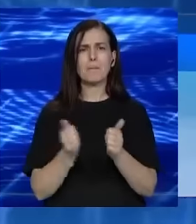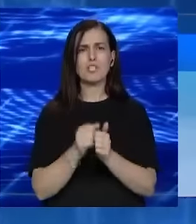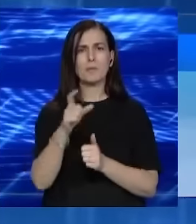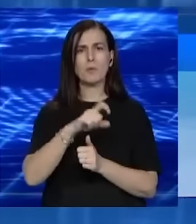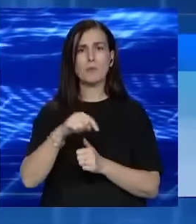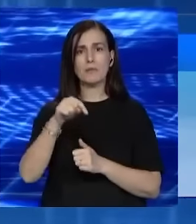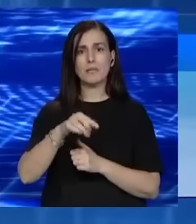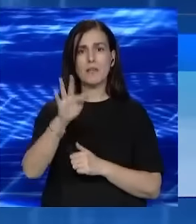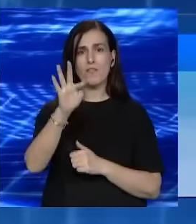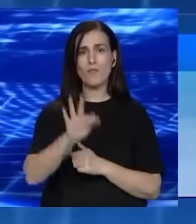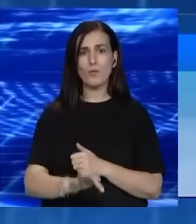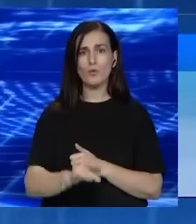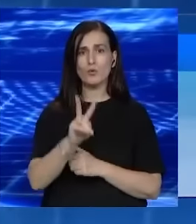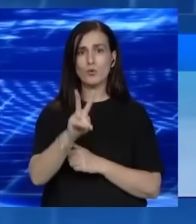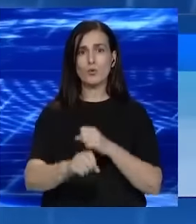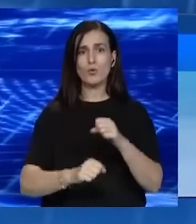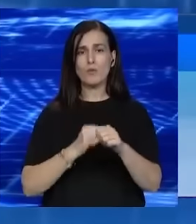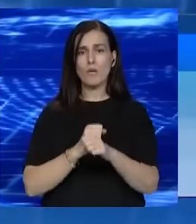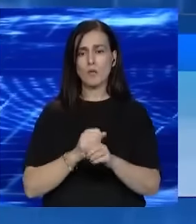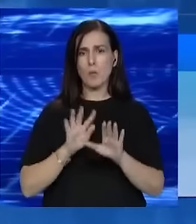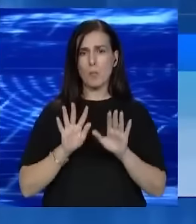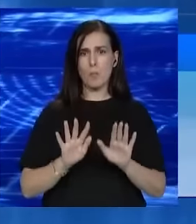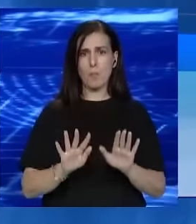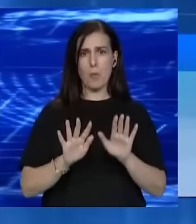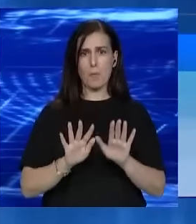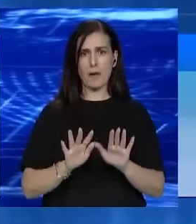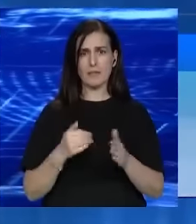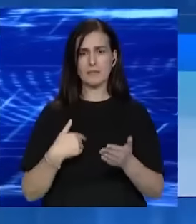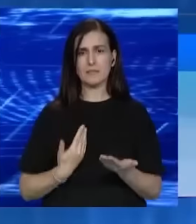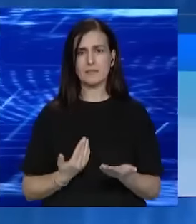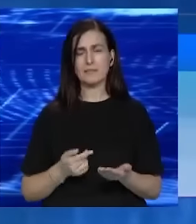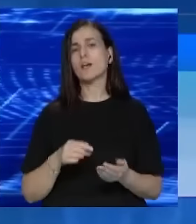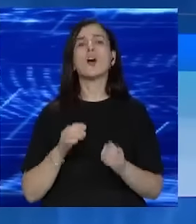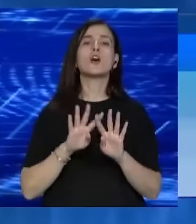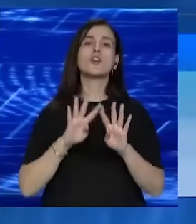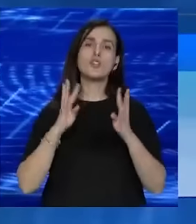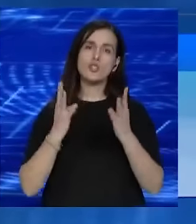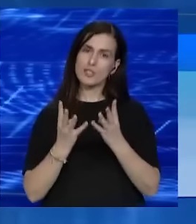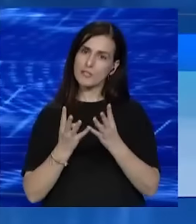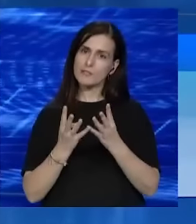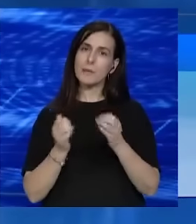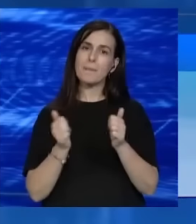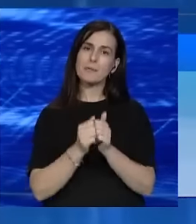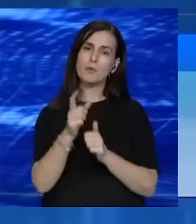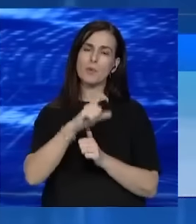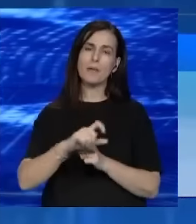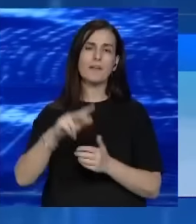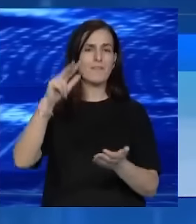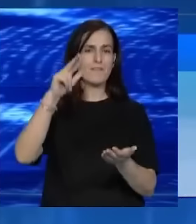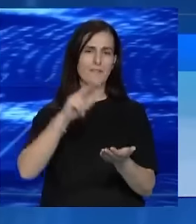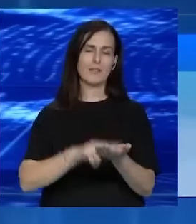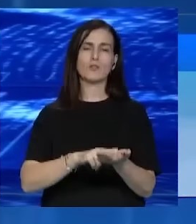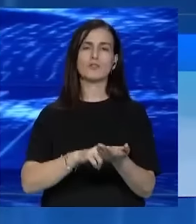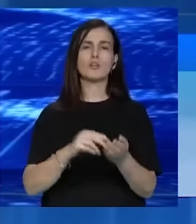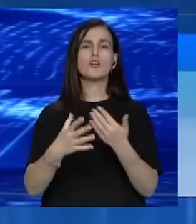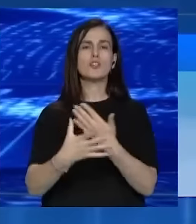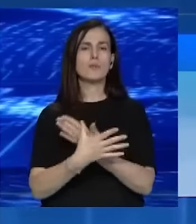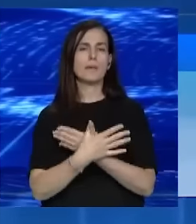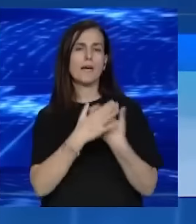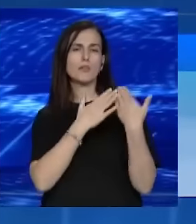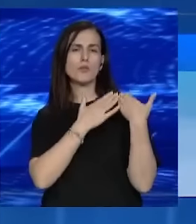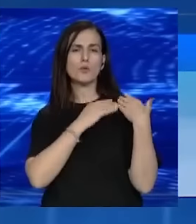ngërçi që zgjat prej 2 vitesh. Këshilli i ambasadorëve të Unionit ka marrë një vendim unanim, duke i cilësuar të përmbushura